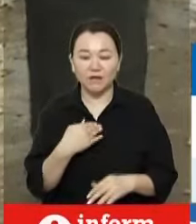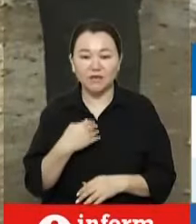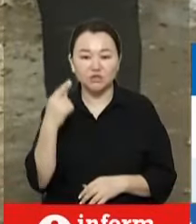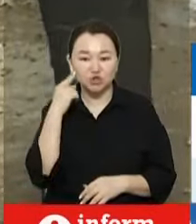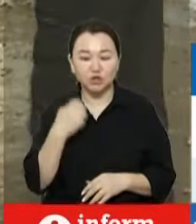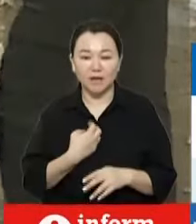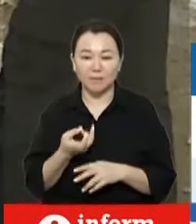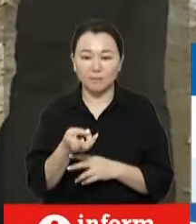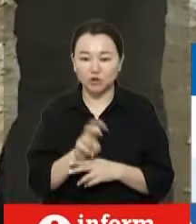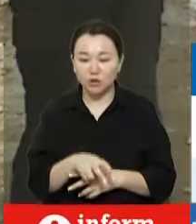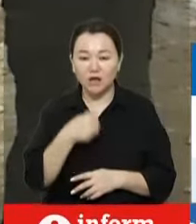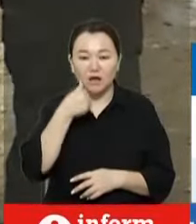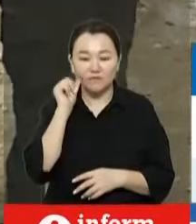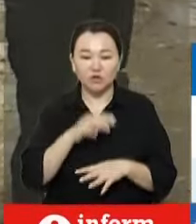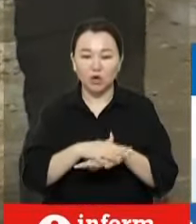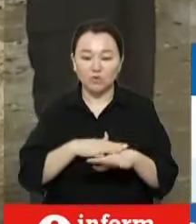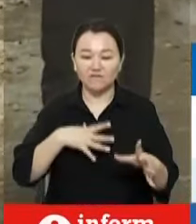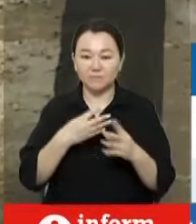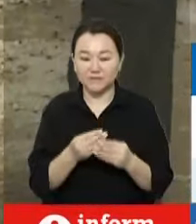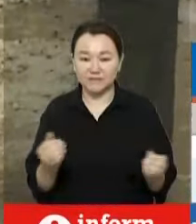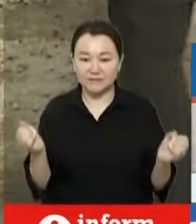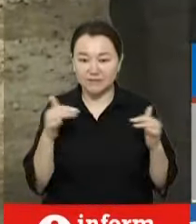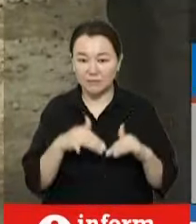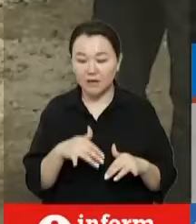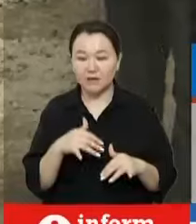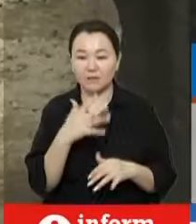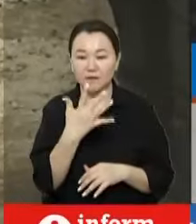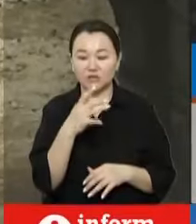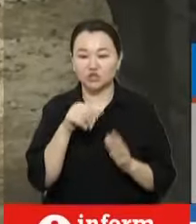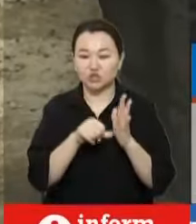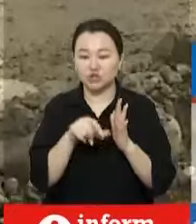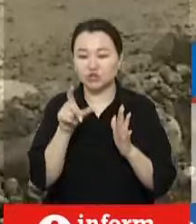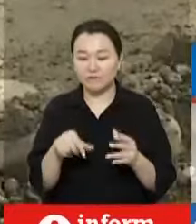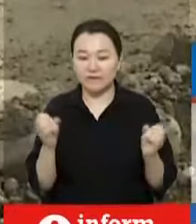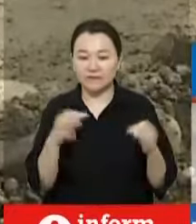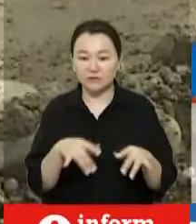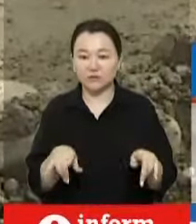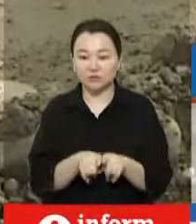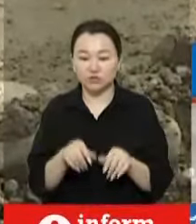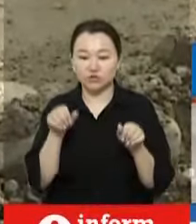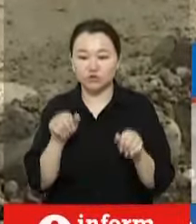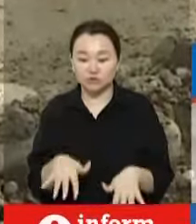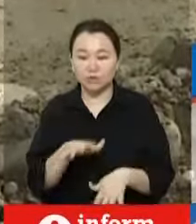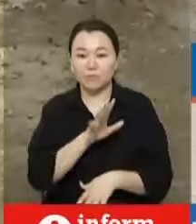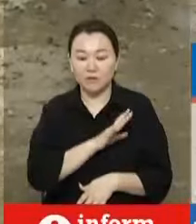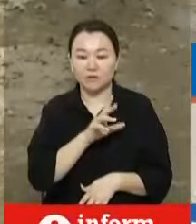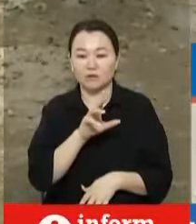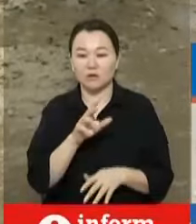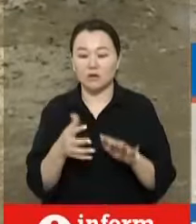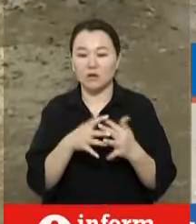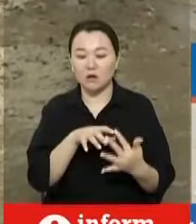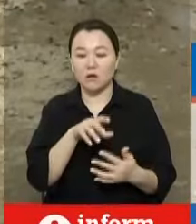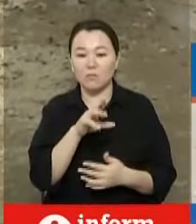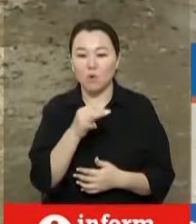келіп отырмын. Ал кеше біз халықпен жиналғанда осы жерде 5-6 азамат жиналып осылай шешімге келгенбіз. Колхоздың полясы болатын